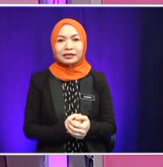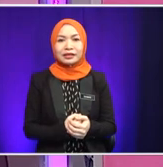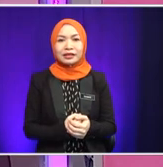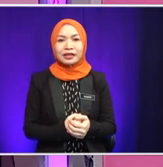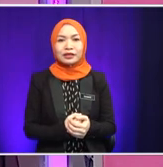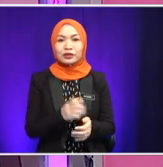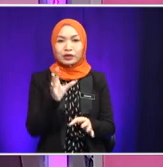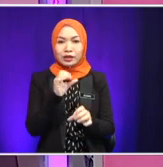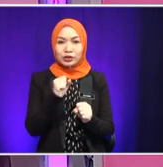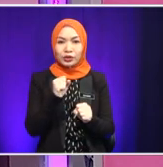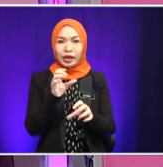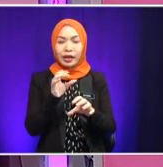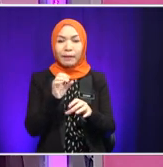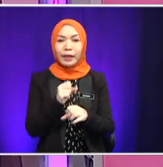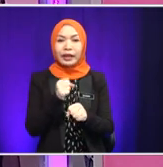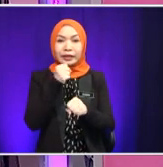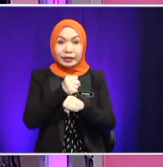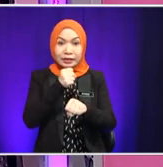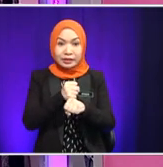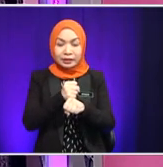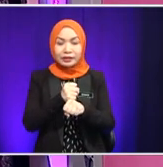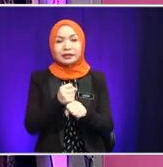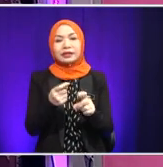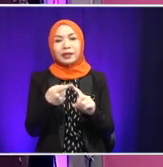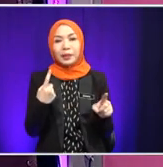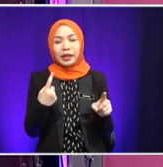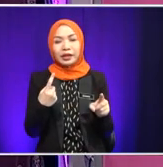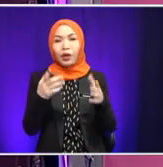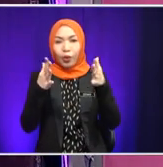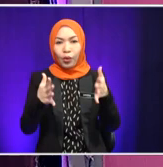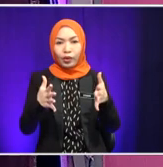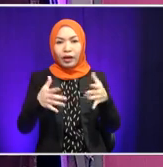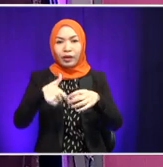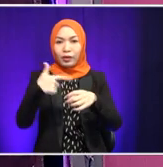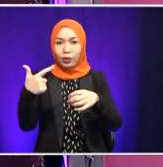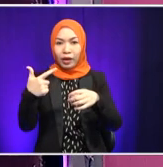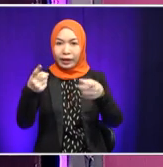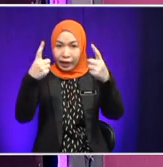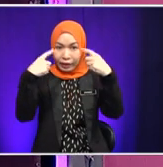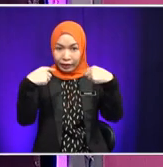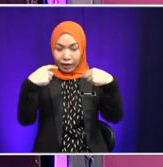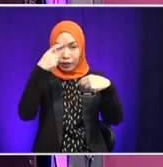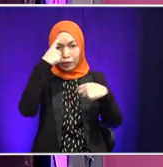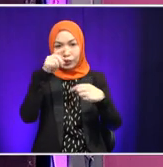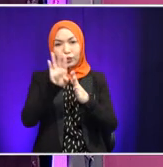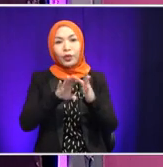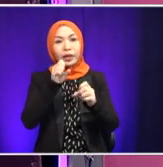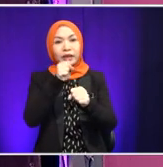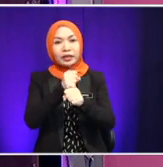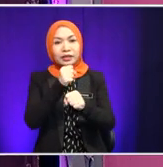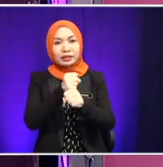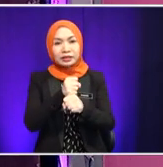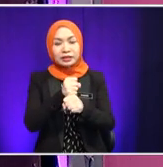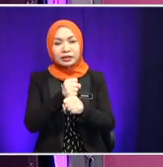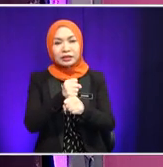pekerjaan sekiranya eee Pelabuhan aksi ini datang ke negara kita dia mereka membuka perniagaan Jadi ini memberikan peluang kepada rakyat kita